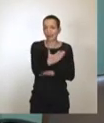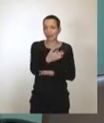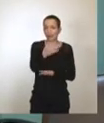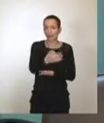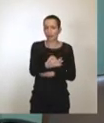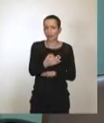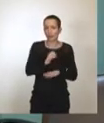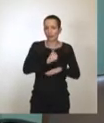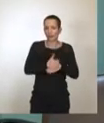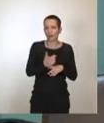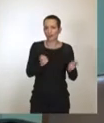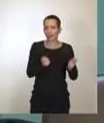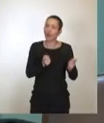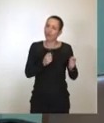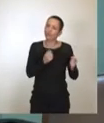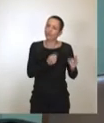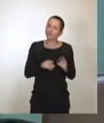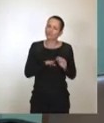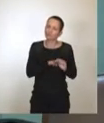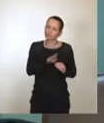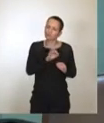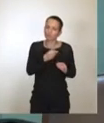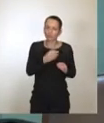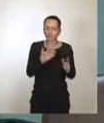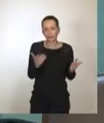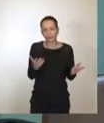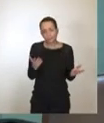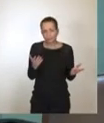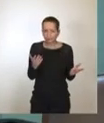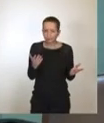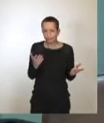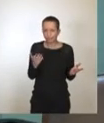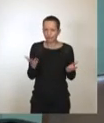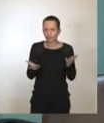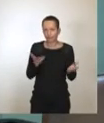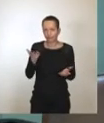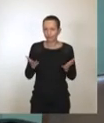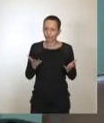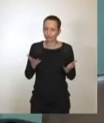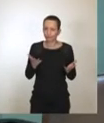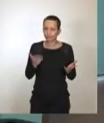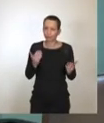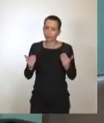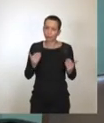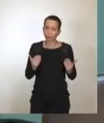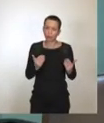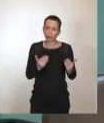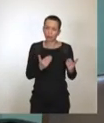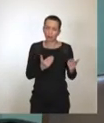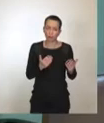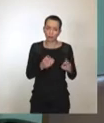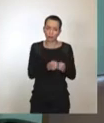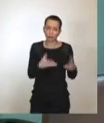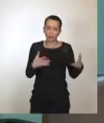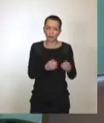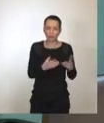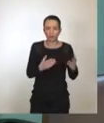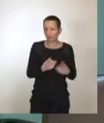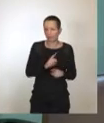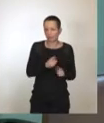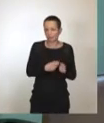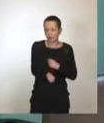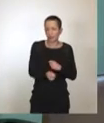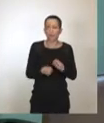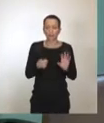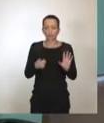en progression, mais on voit bien qu'on n'est pas totalement dans le juste reflet de l'effectif, avec seulement 60% de